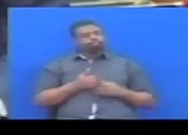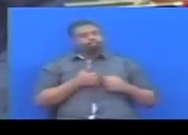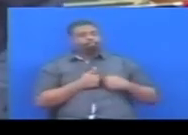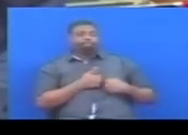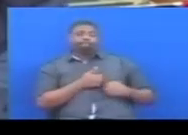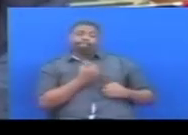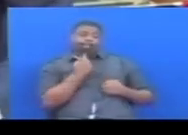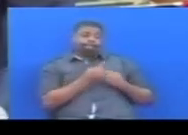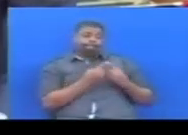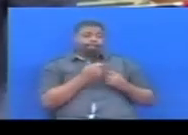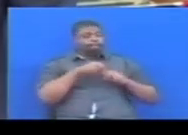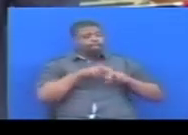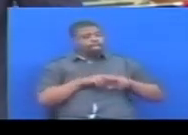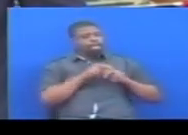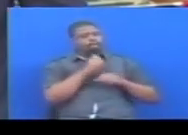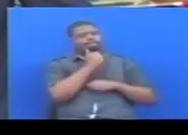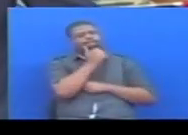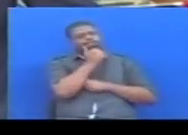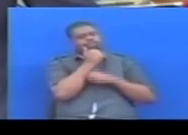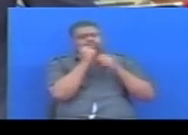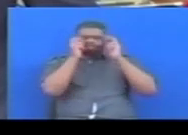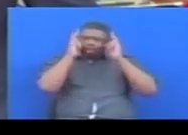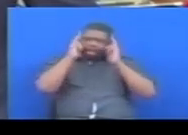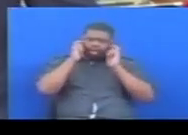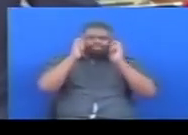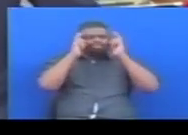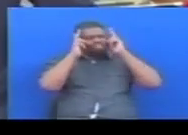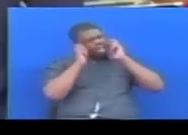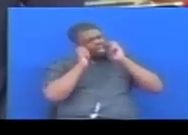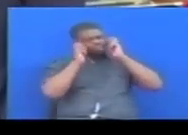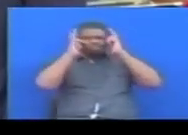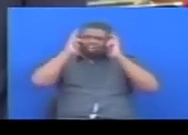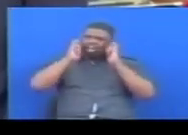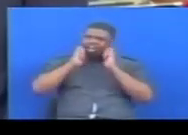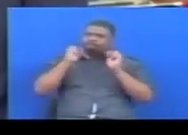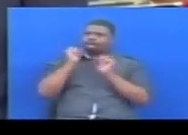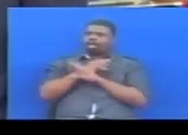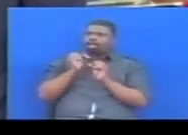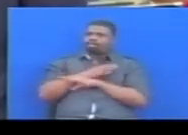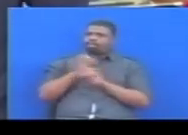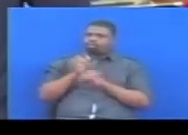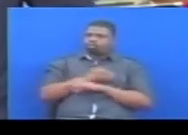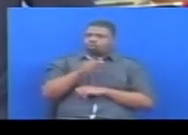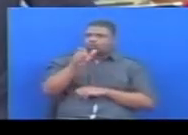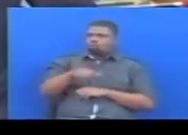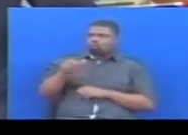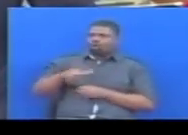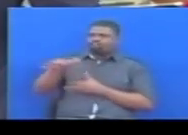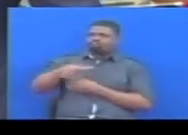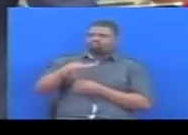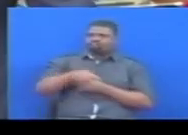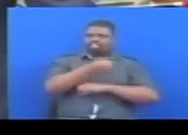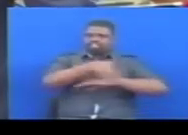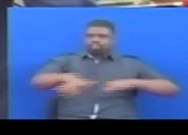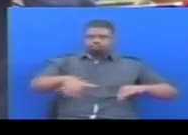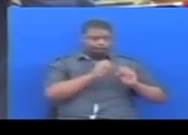ya kutafakari sana malalamiko ya wavuvi wetu katika maziwa mbalimbali juu